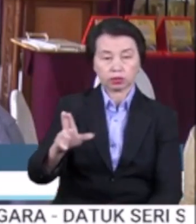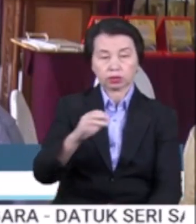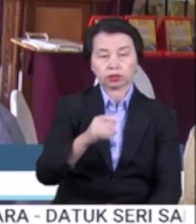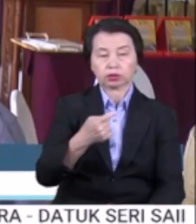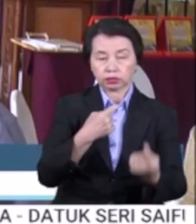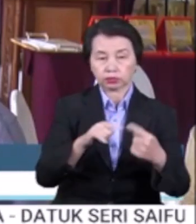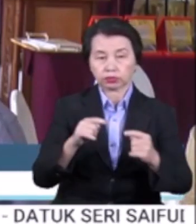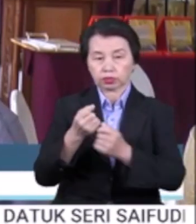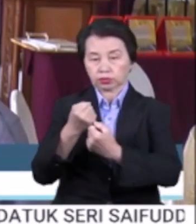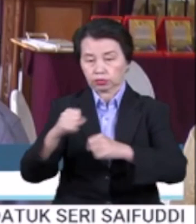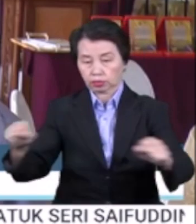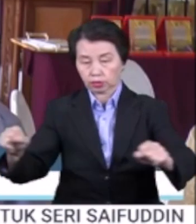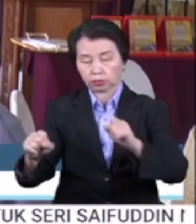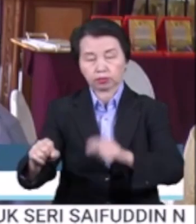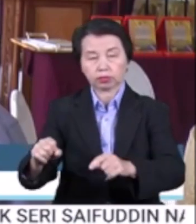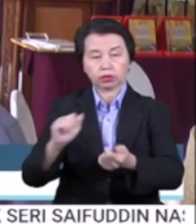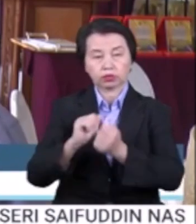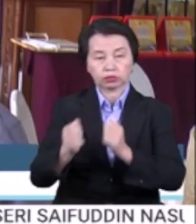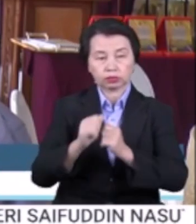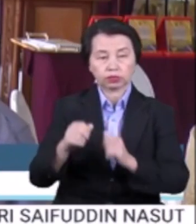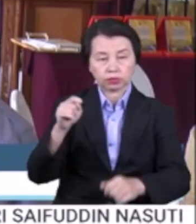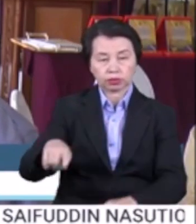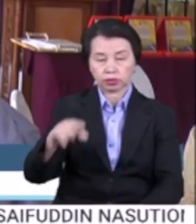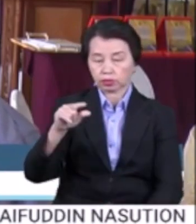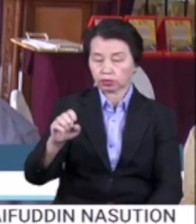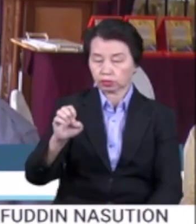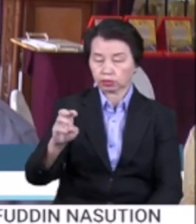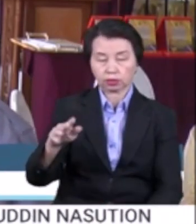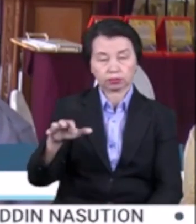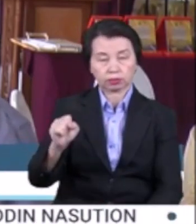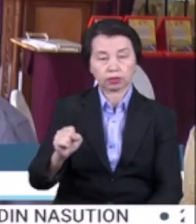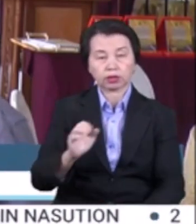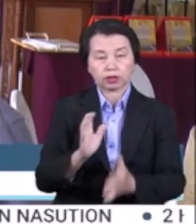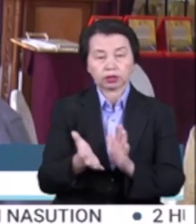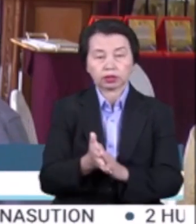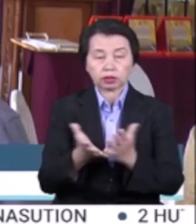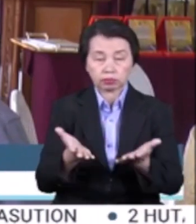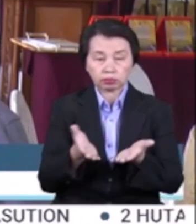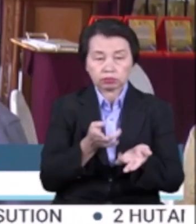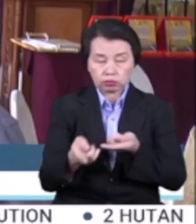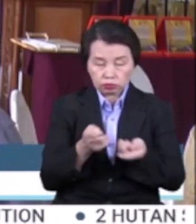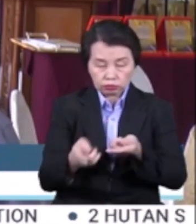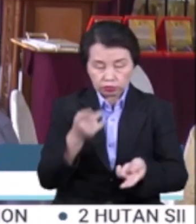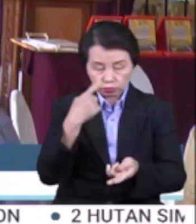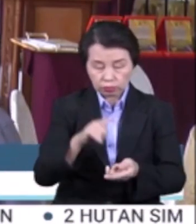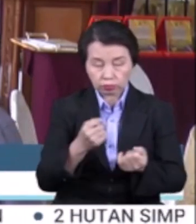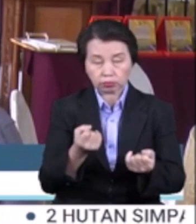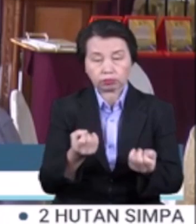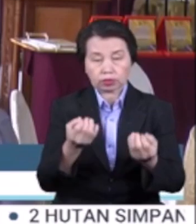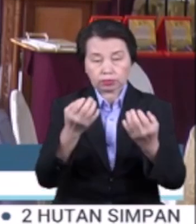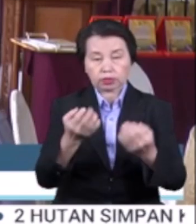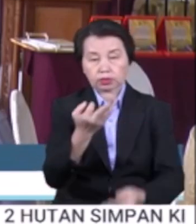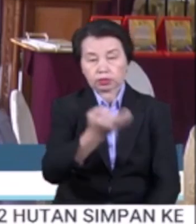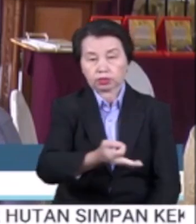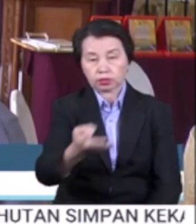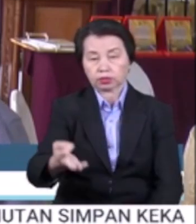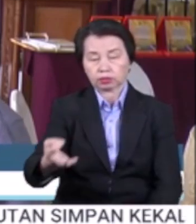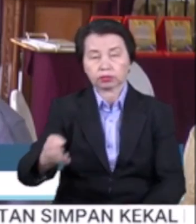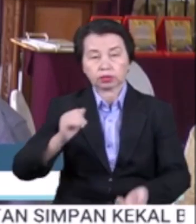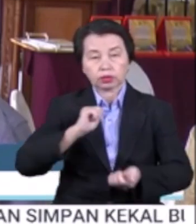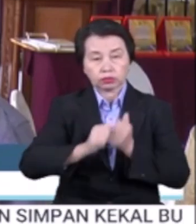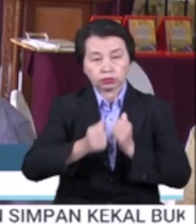sedang menyiapkan kompleks sukan di Gemas. Jadi usaha kami ini ialah untuk memperbanyakkan kemudahan-kemudahan